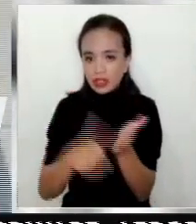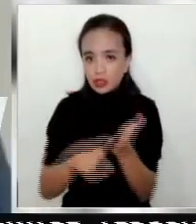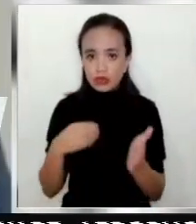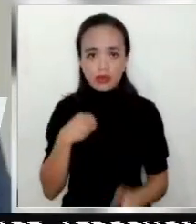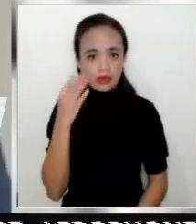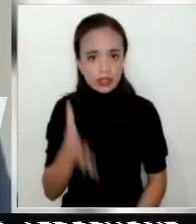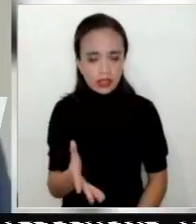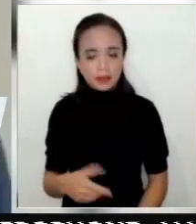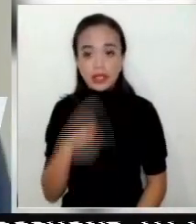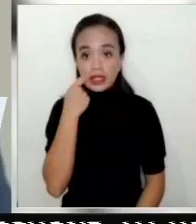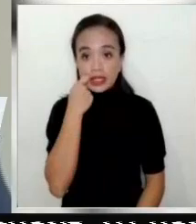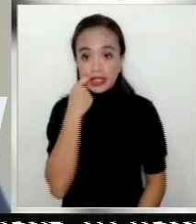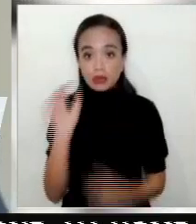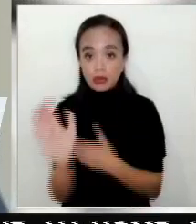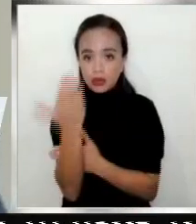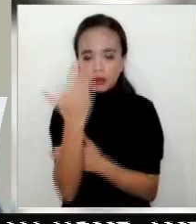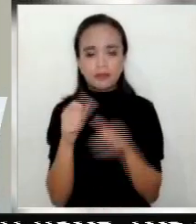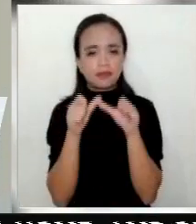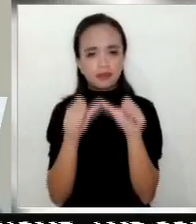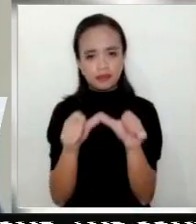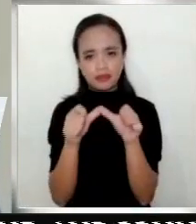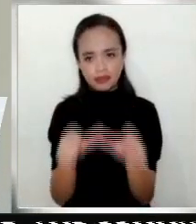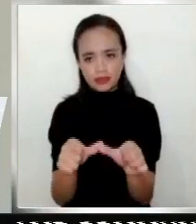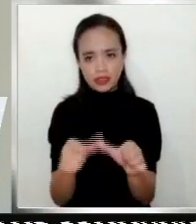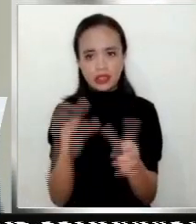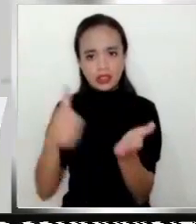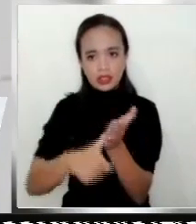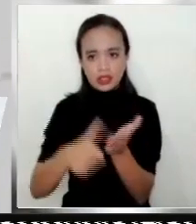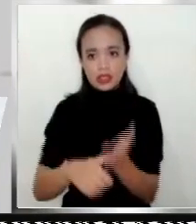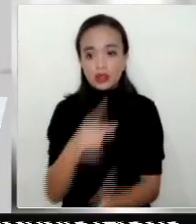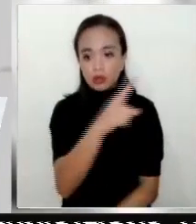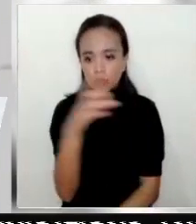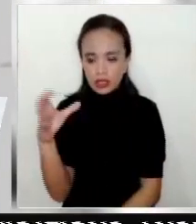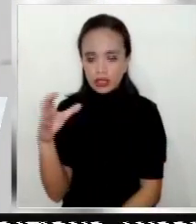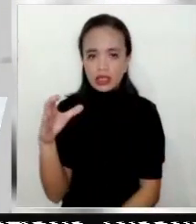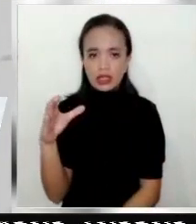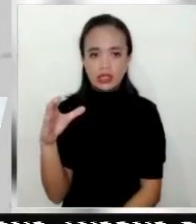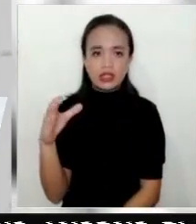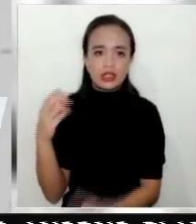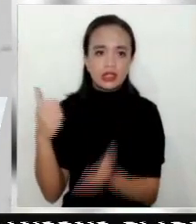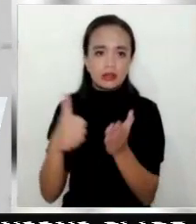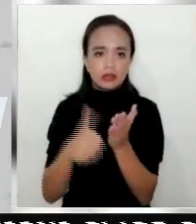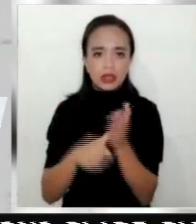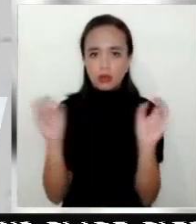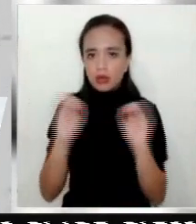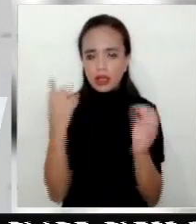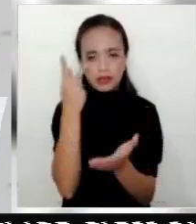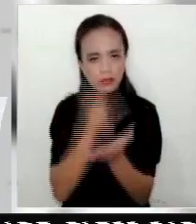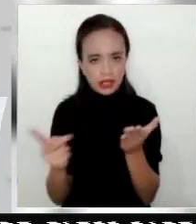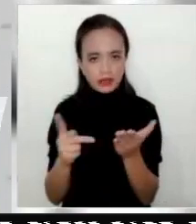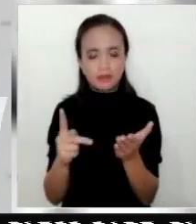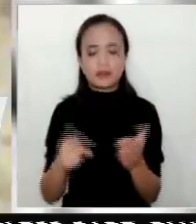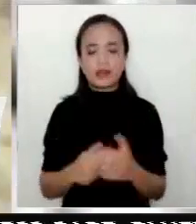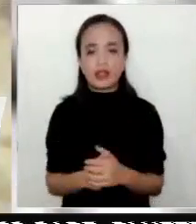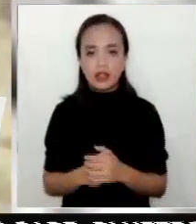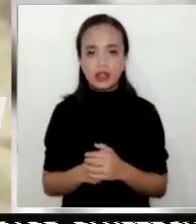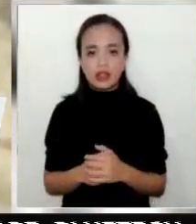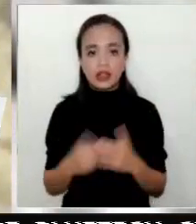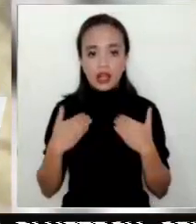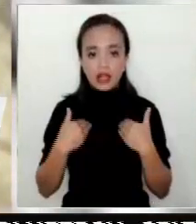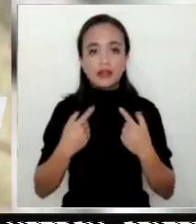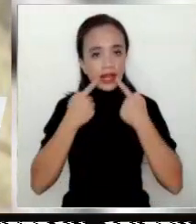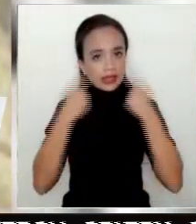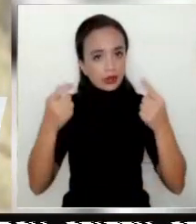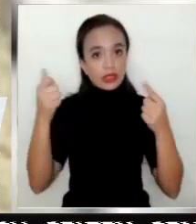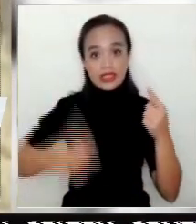botohan. 100% conduct of elections, no failure of elections. Nakapagproklama na rin ang mga nanalo sa barangay Naguma, kaya tapos